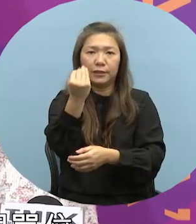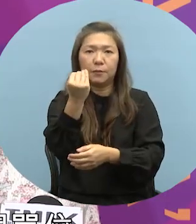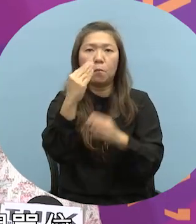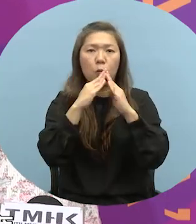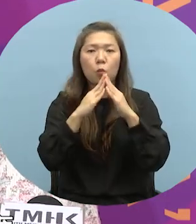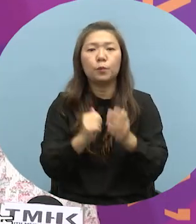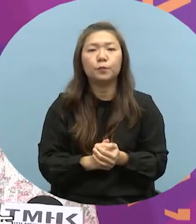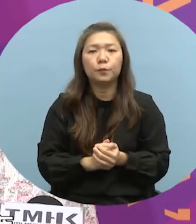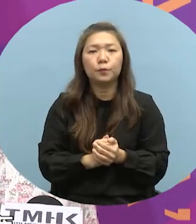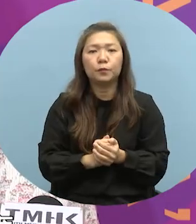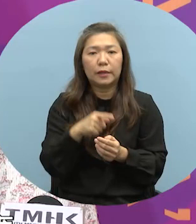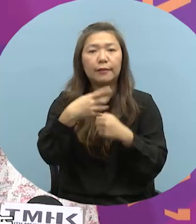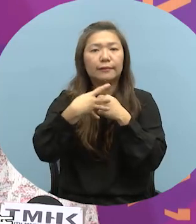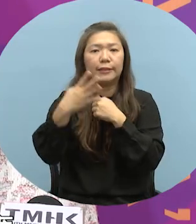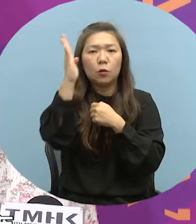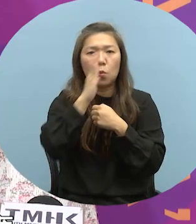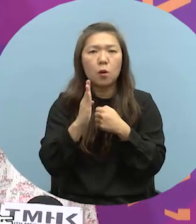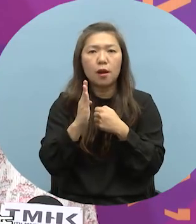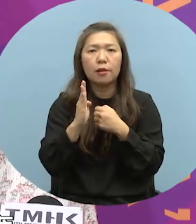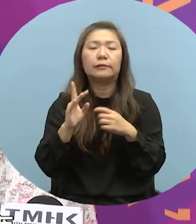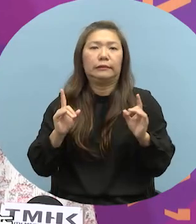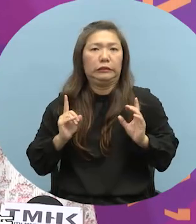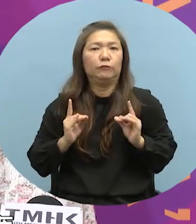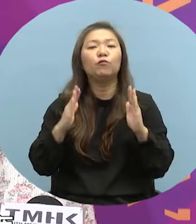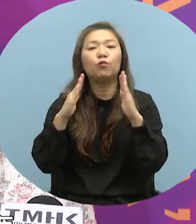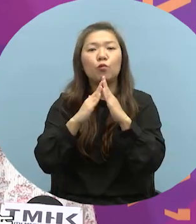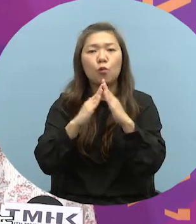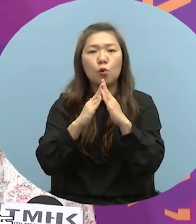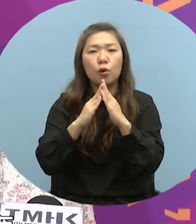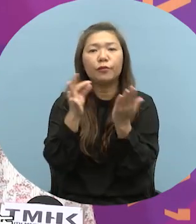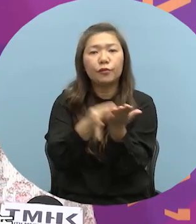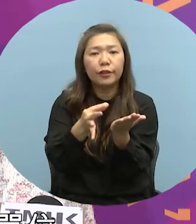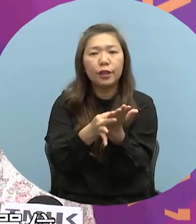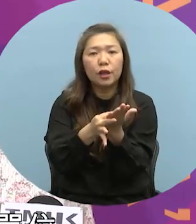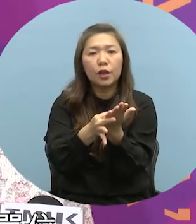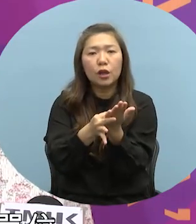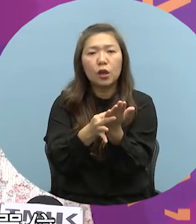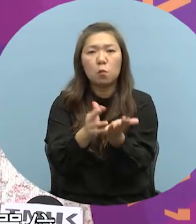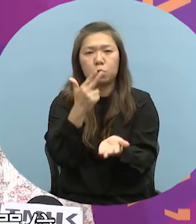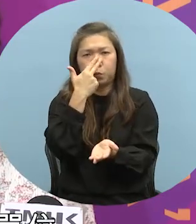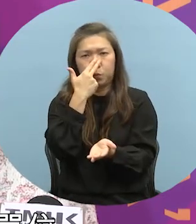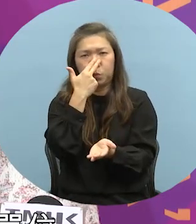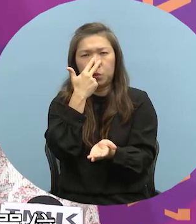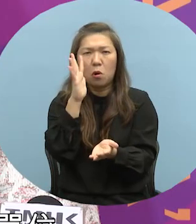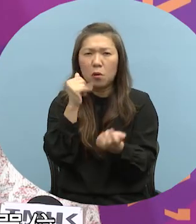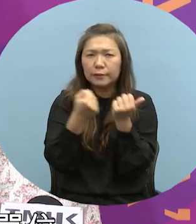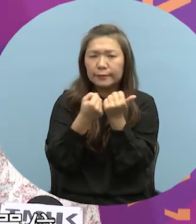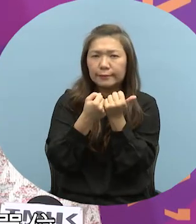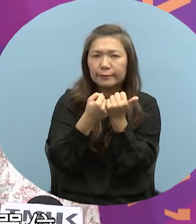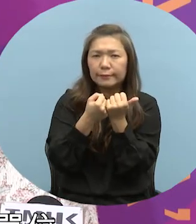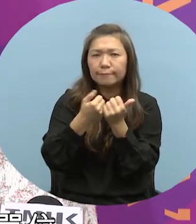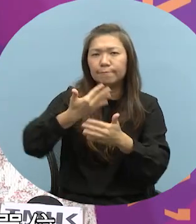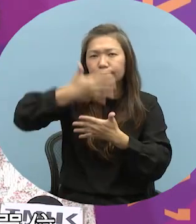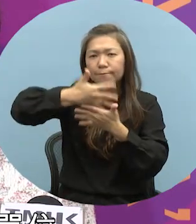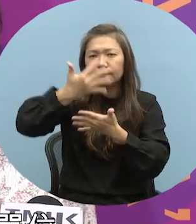1940个单位呢，这个第四季度的私营房屋土地供应呢预计可以支持兴建大